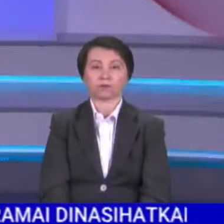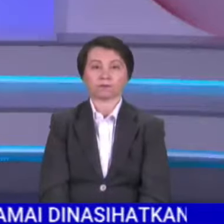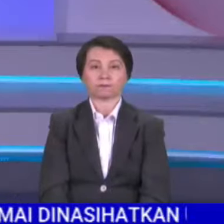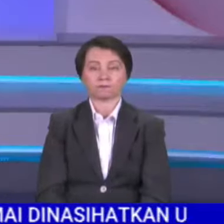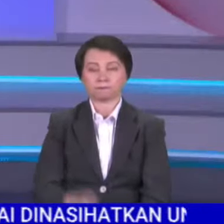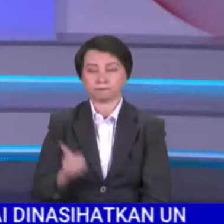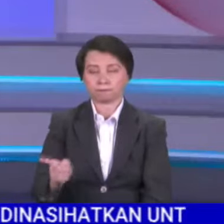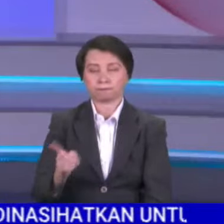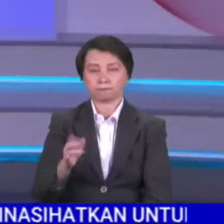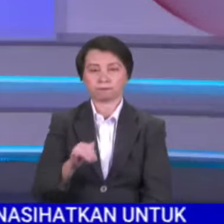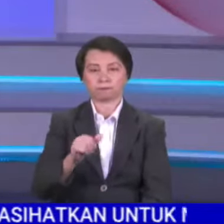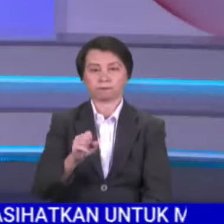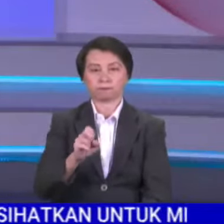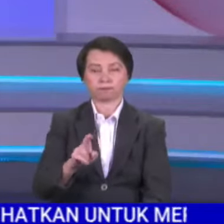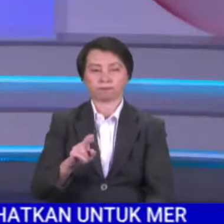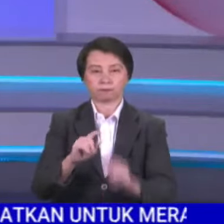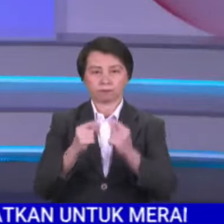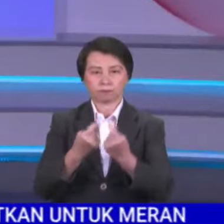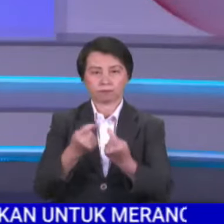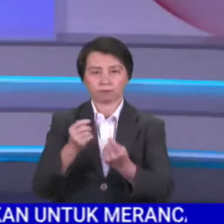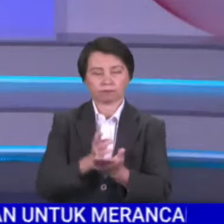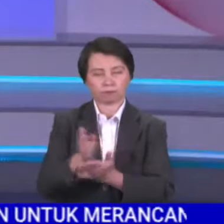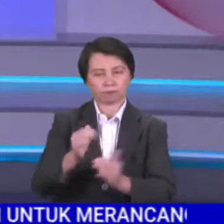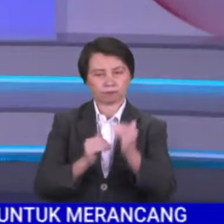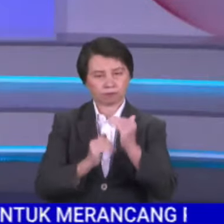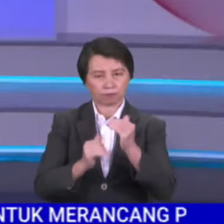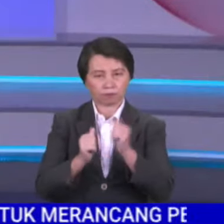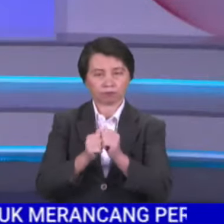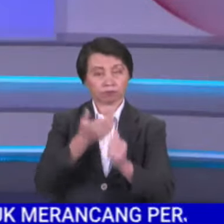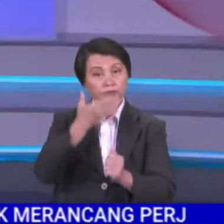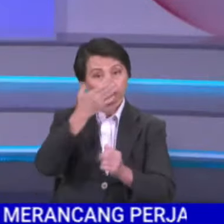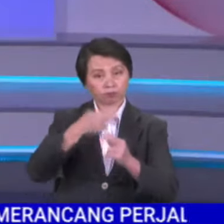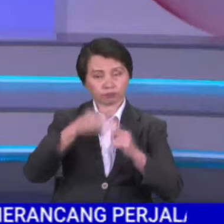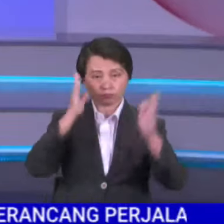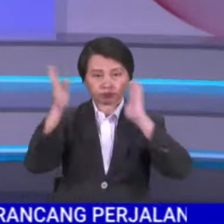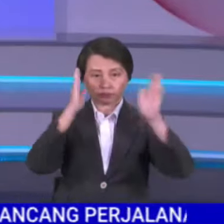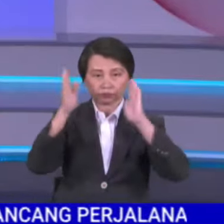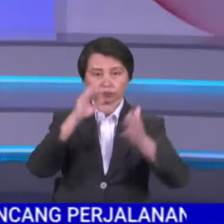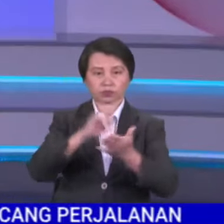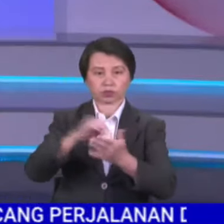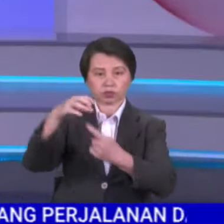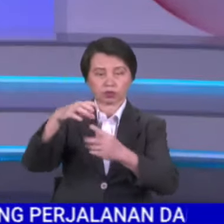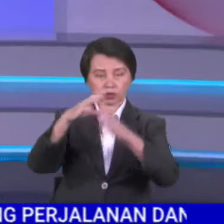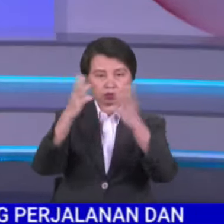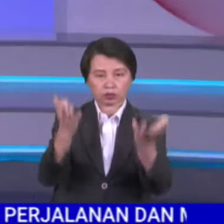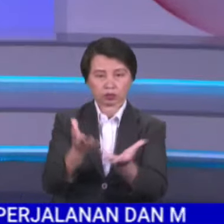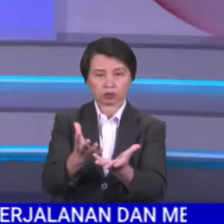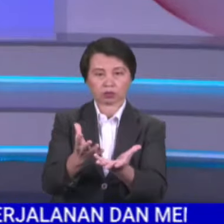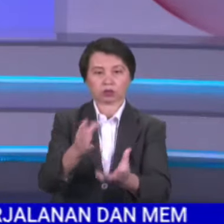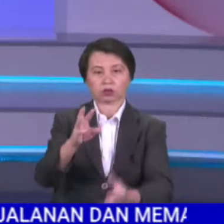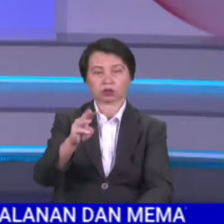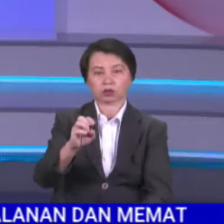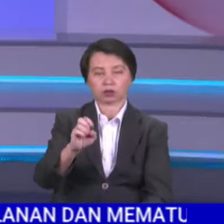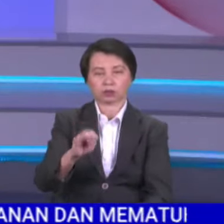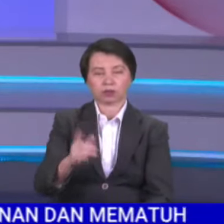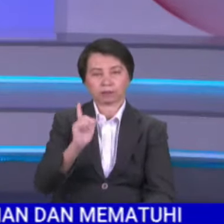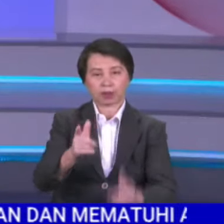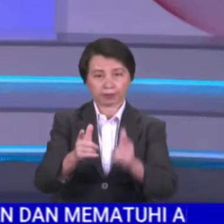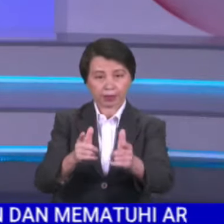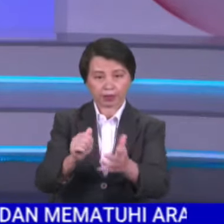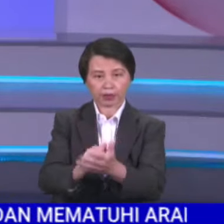Ini pula perkembangan isukan pasukan Hak Optimis dapat mengharumkan nama Malaysia di kejohanan dunia Mobile Legends Bang Bang